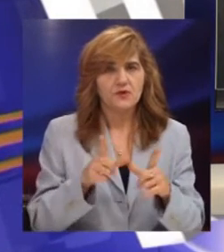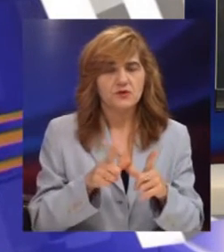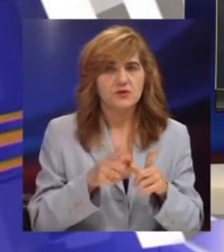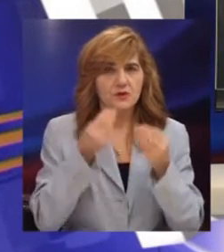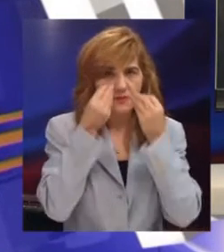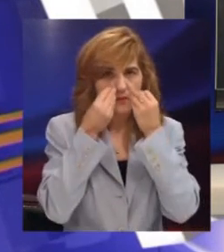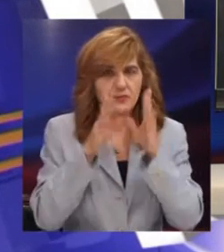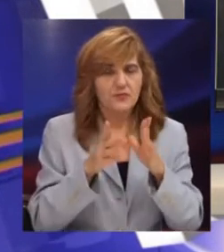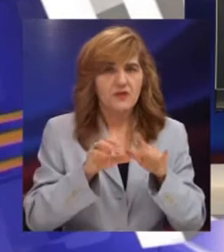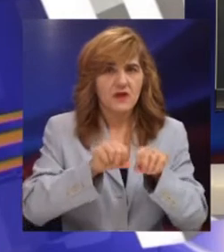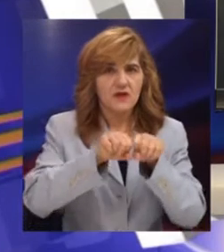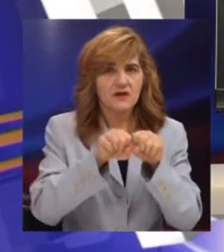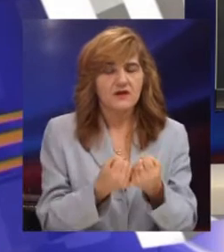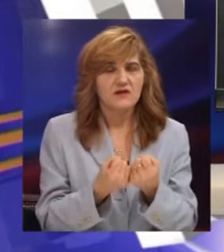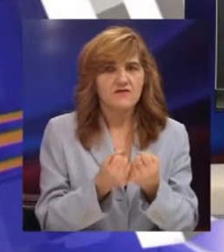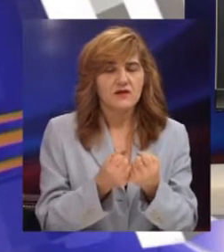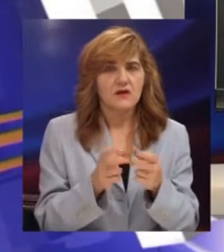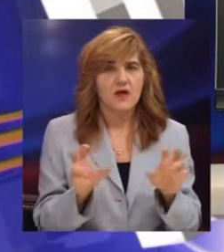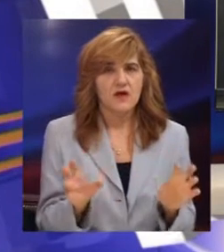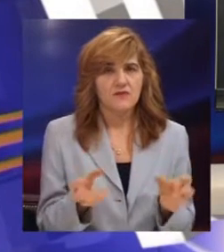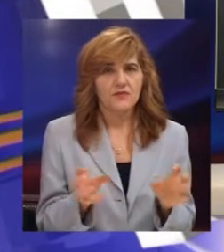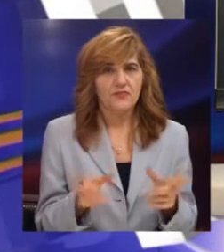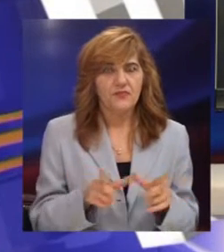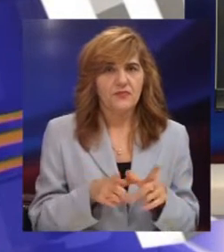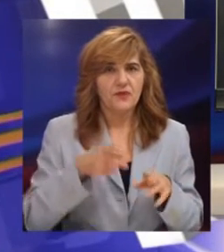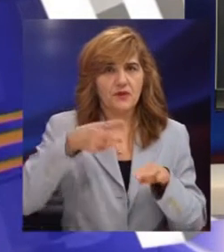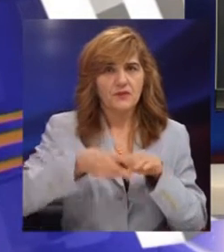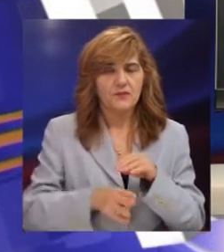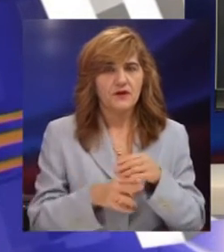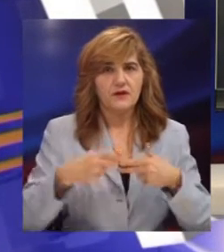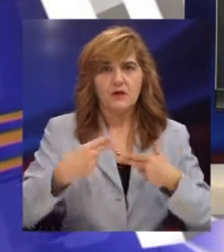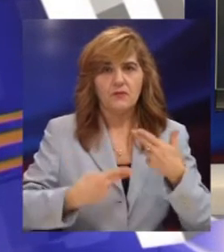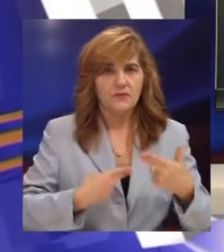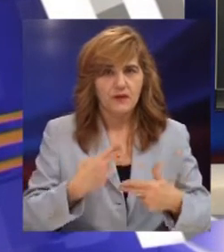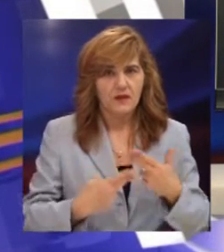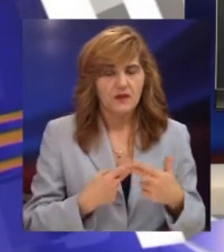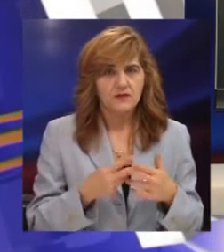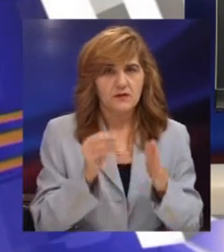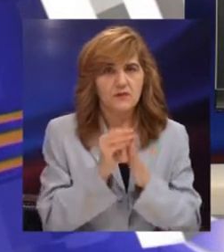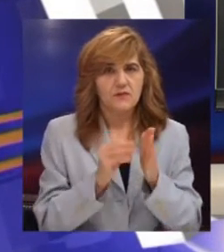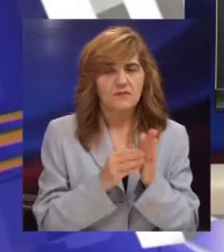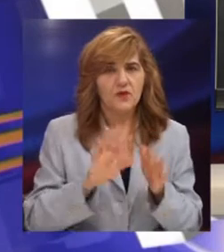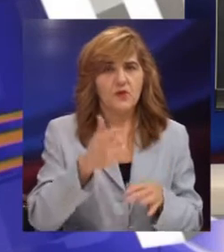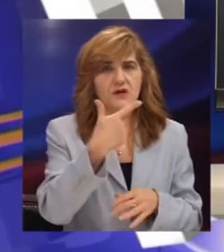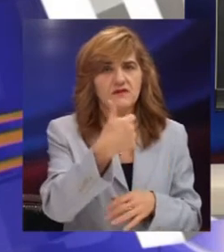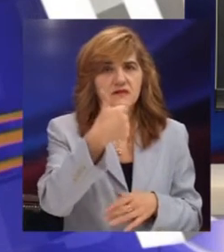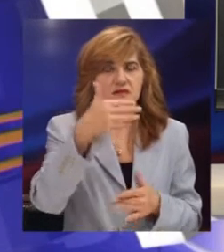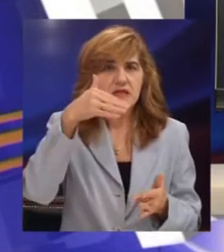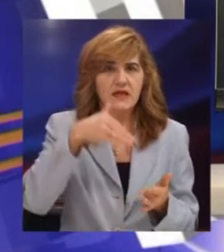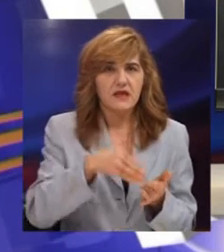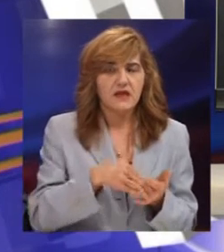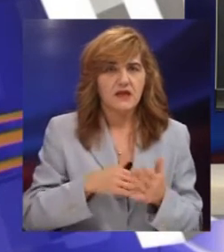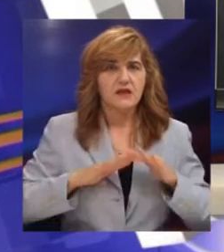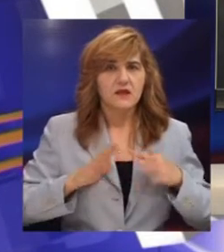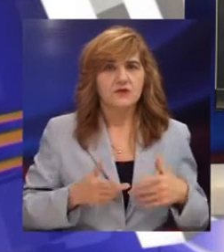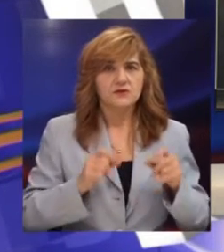dodatno ugrožena jer su zbog velikog kvara na mamografu obustavljeni pregledi. Prema podacima, od oko 21.000